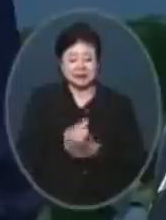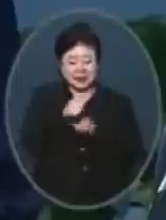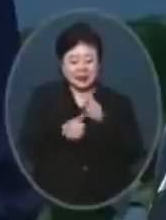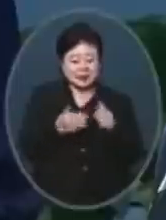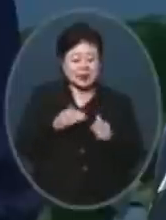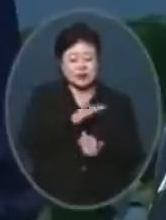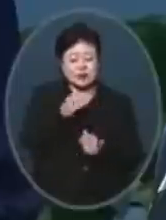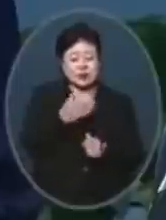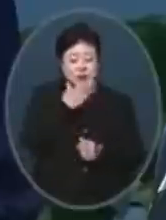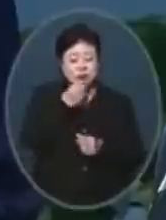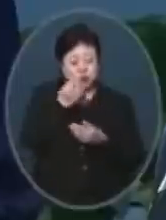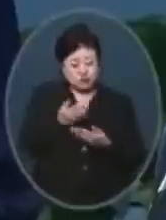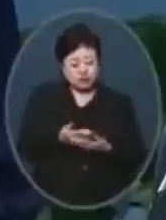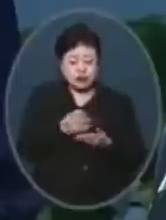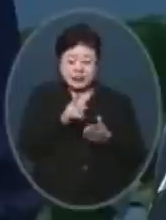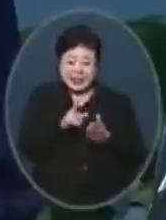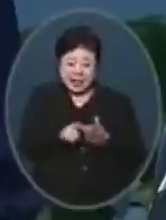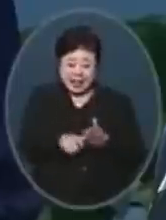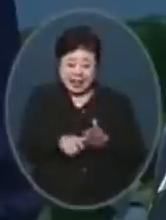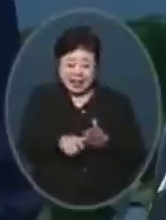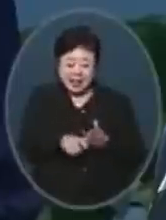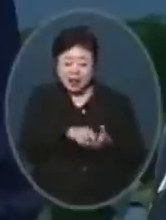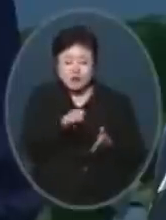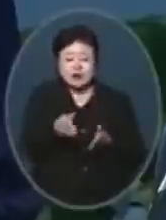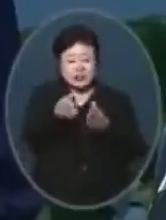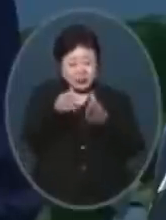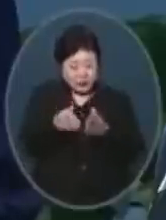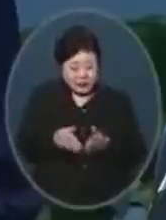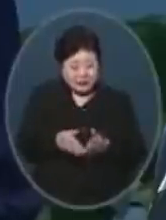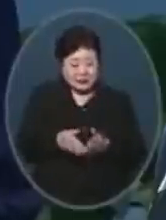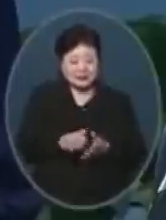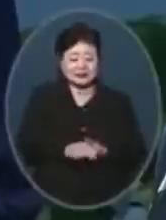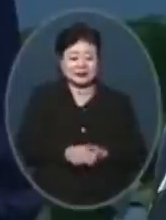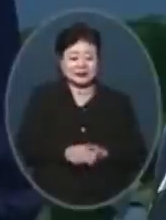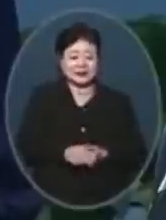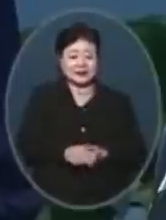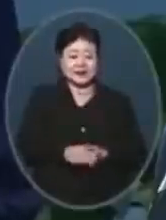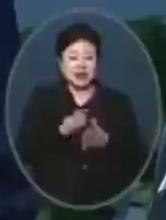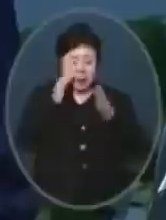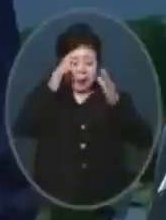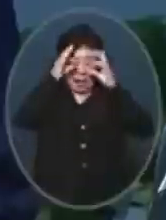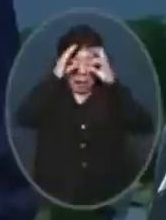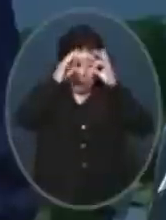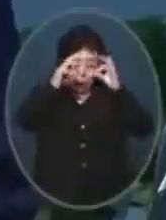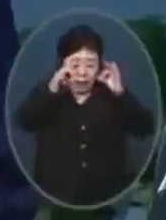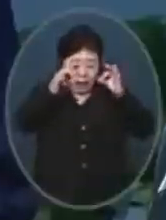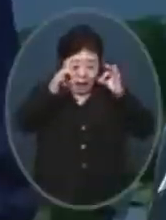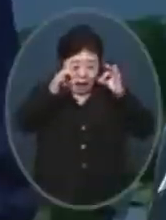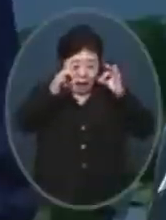하나님께서 우리에게 복을 주실 때도 우리로 하여금 바라보라고 합니다.